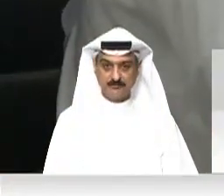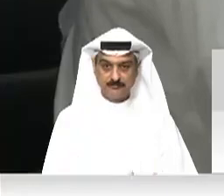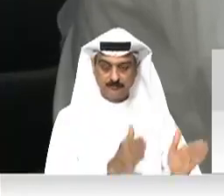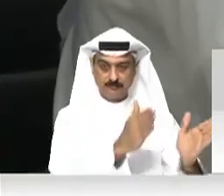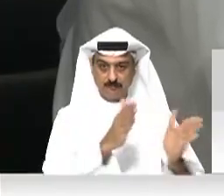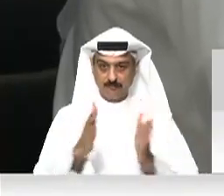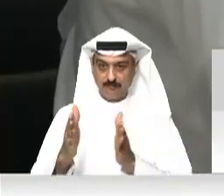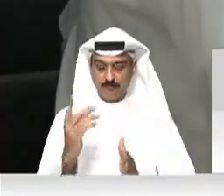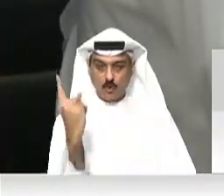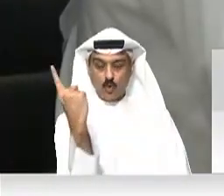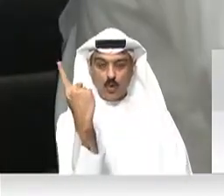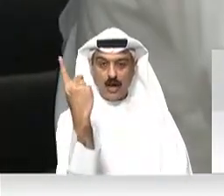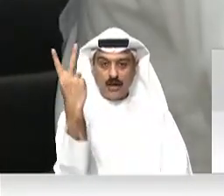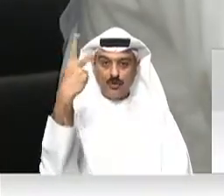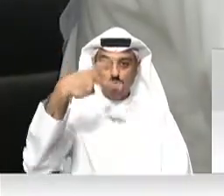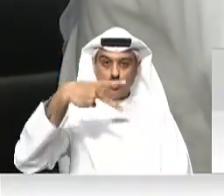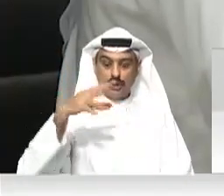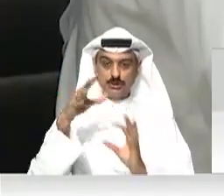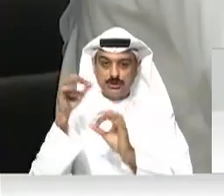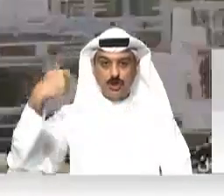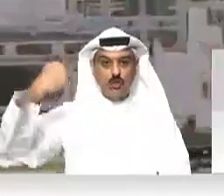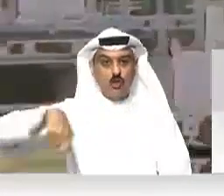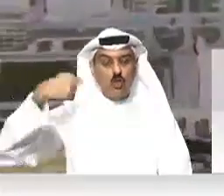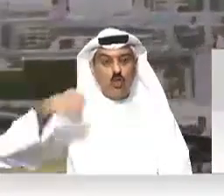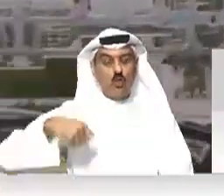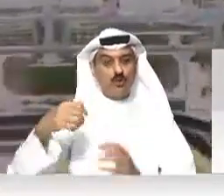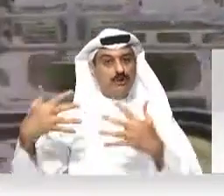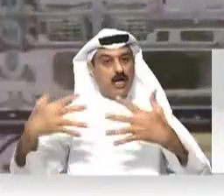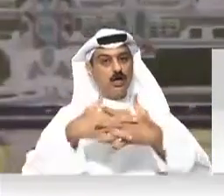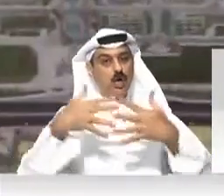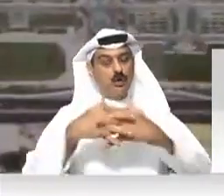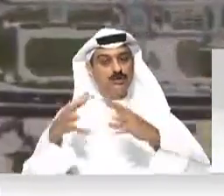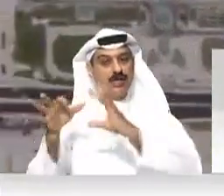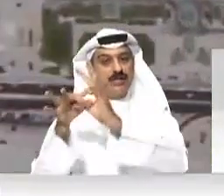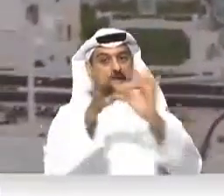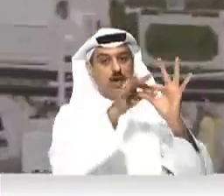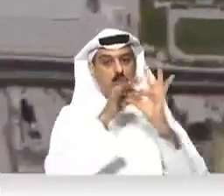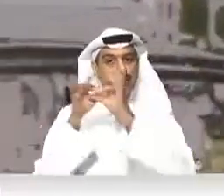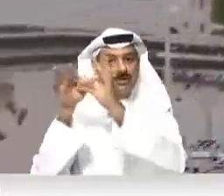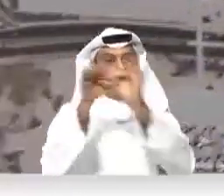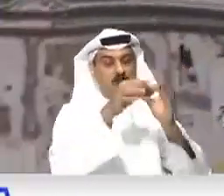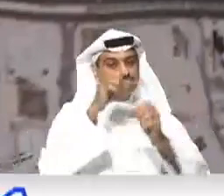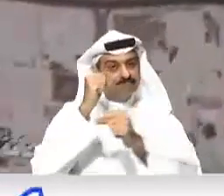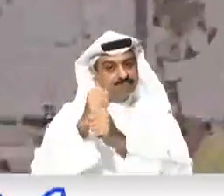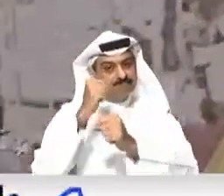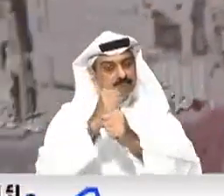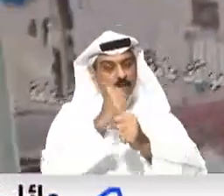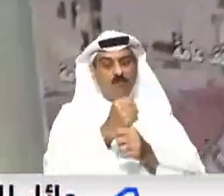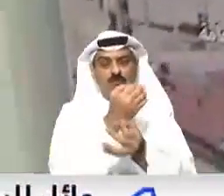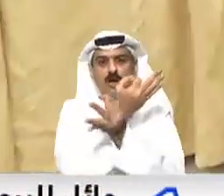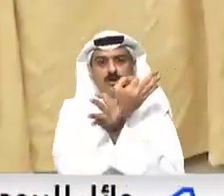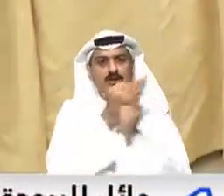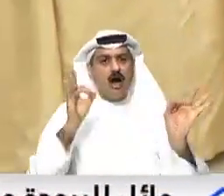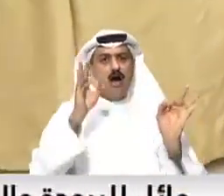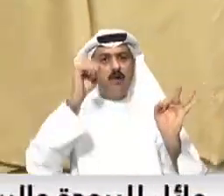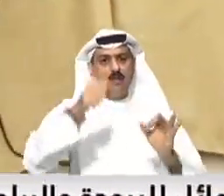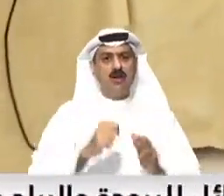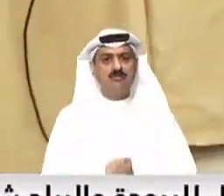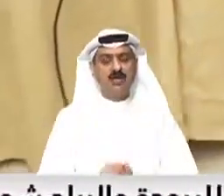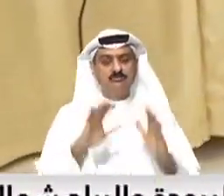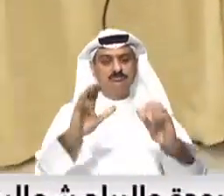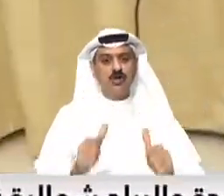من 21 جهة ومؤسسة حكومية وأهلية تعمل بكامل طاقتها